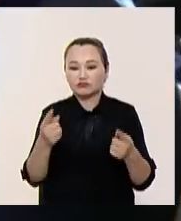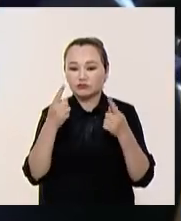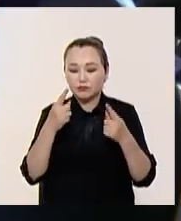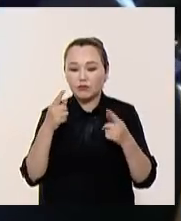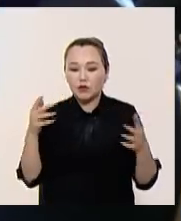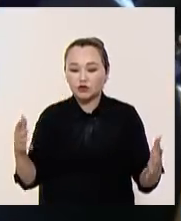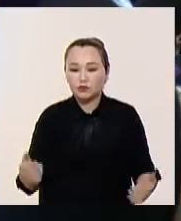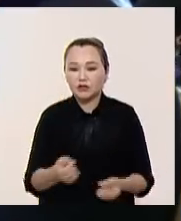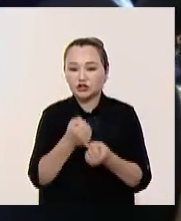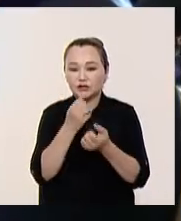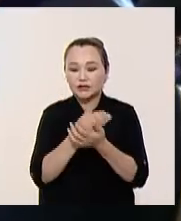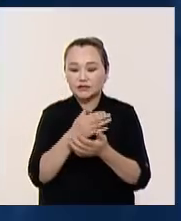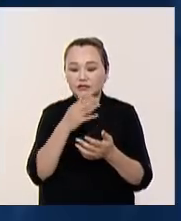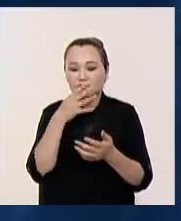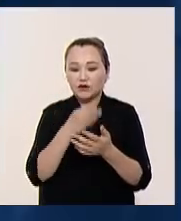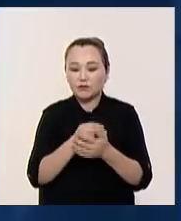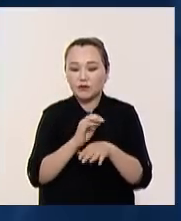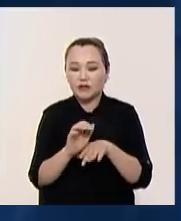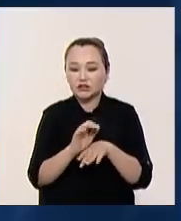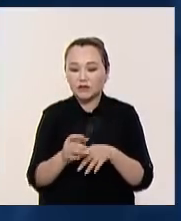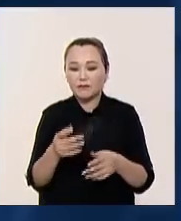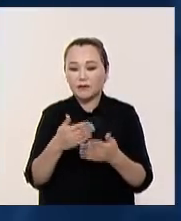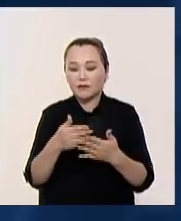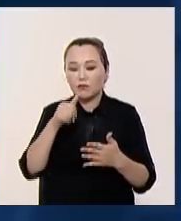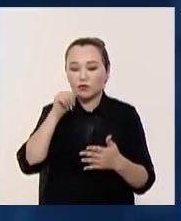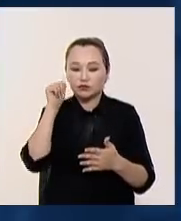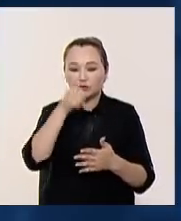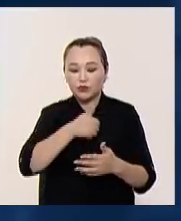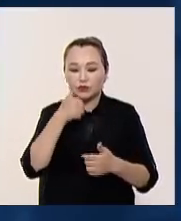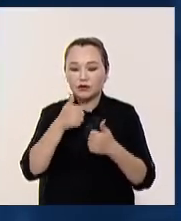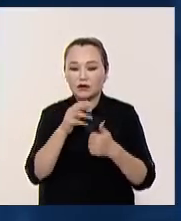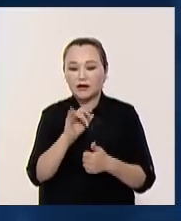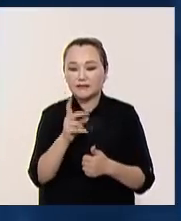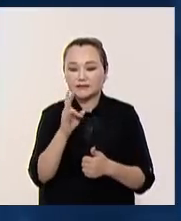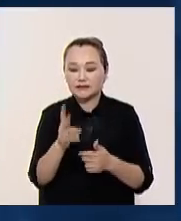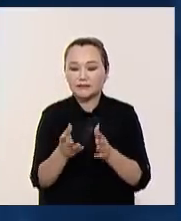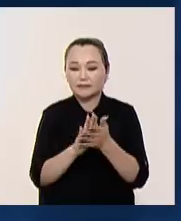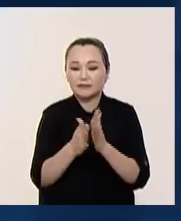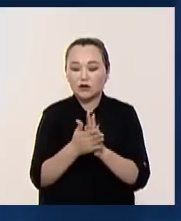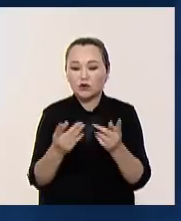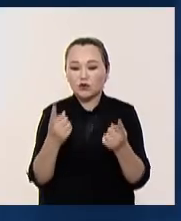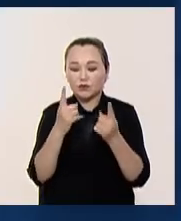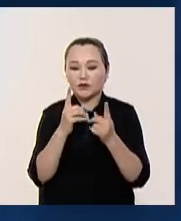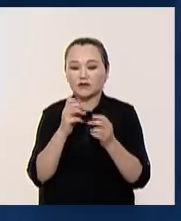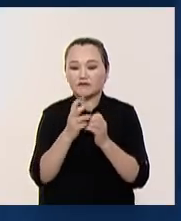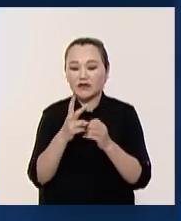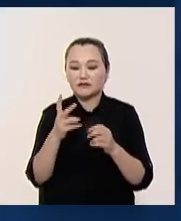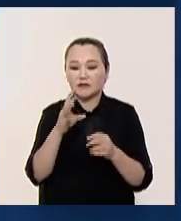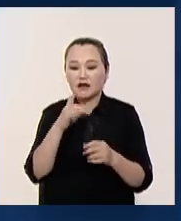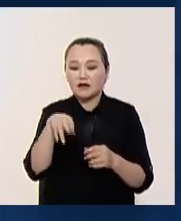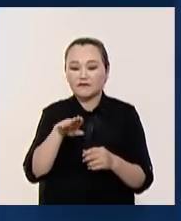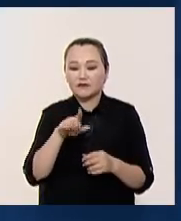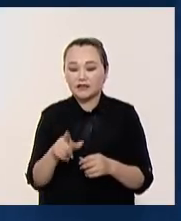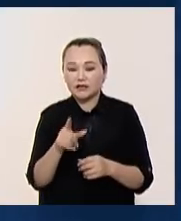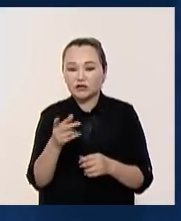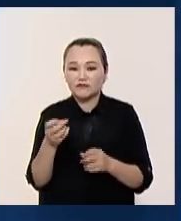большую поддержку отечественным производителям. К примеру, с прошлогоднего форума Косцинк заключил 12 крупных контрактов на 12 миллиардов тенге